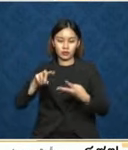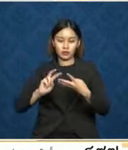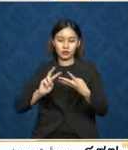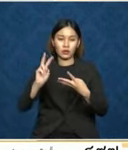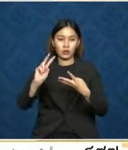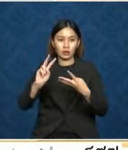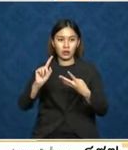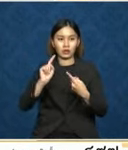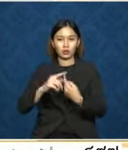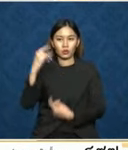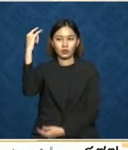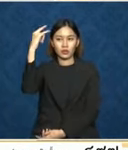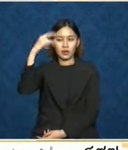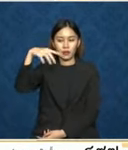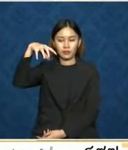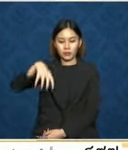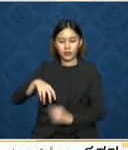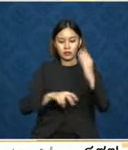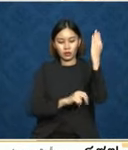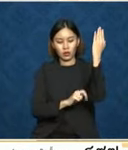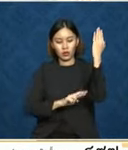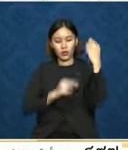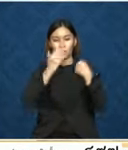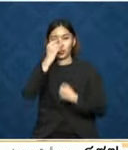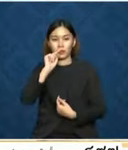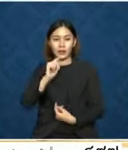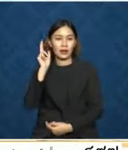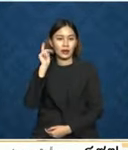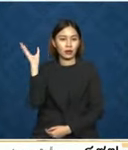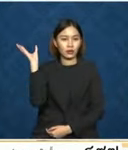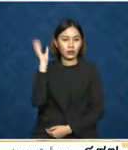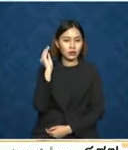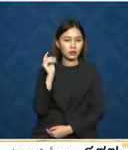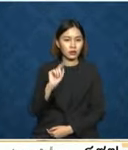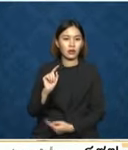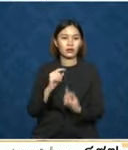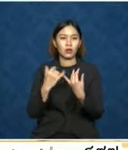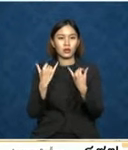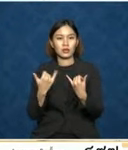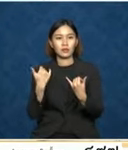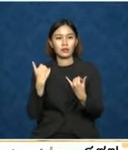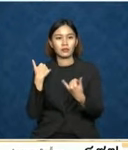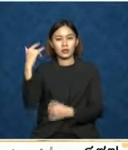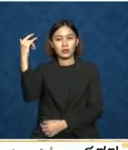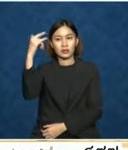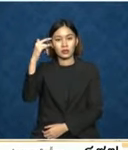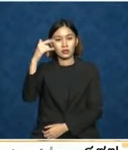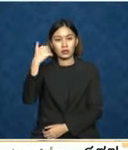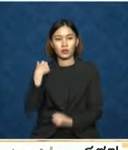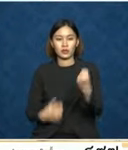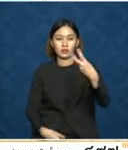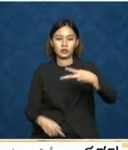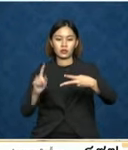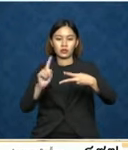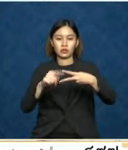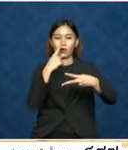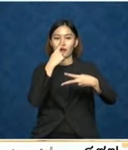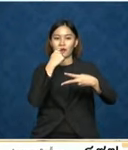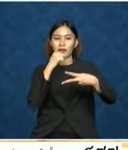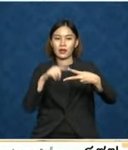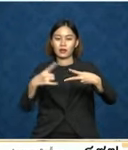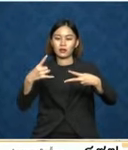ว่าเ่อทราบข่าวมาว่าตอนนี้มันมี 2สายการบินที่บินก็คือแอเชียกับการบินไทยเมื่อสิ้นเดือน